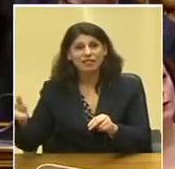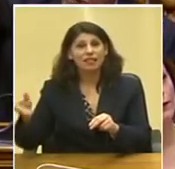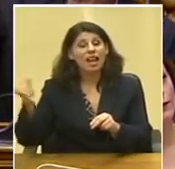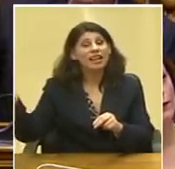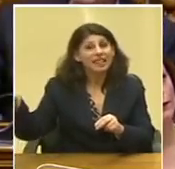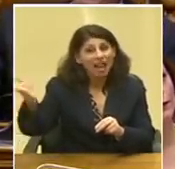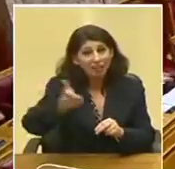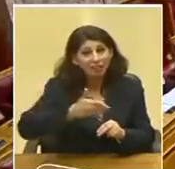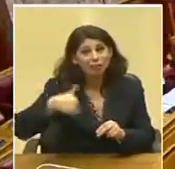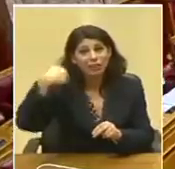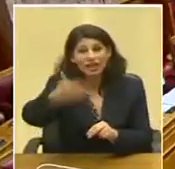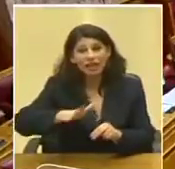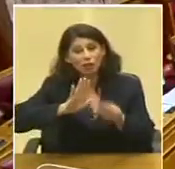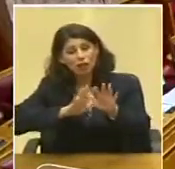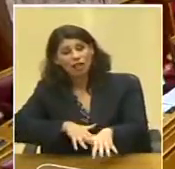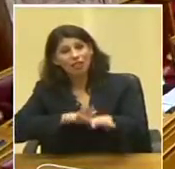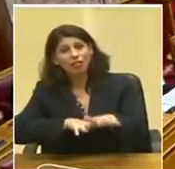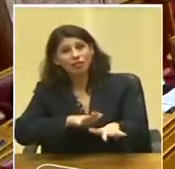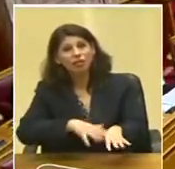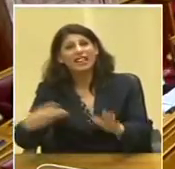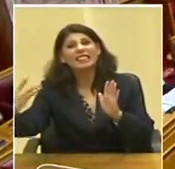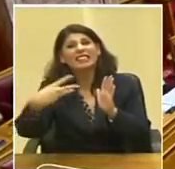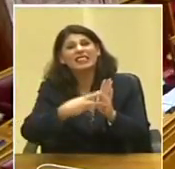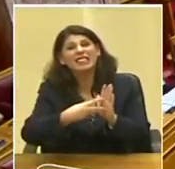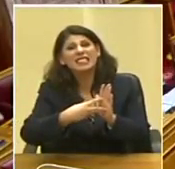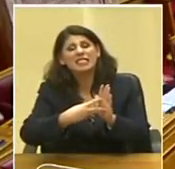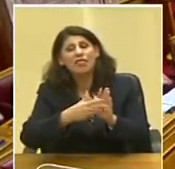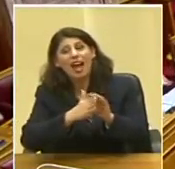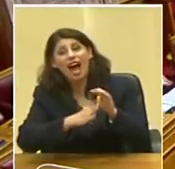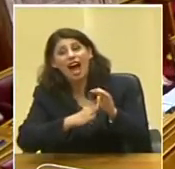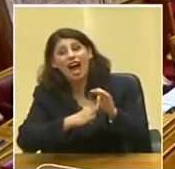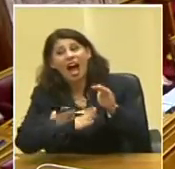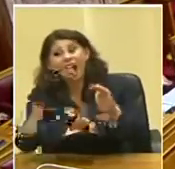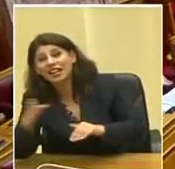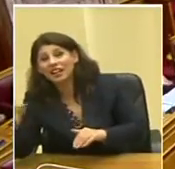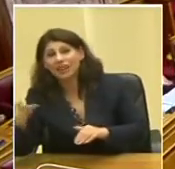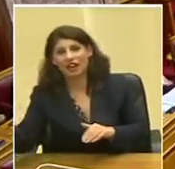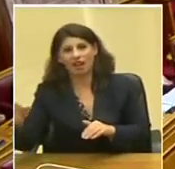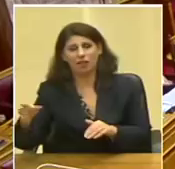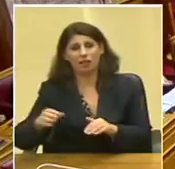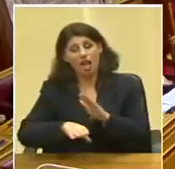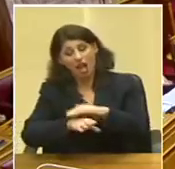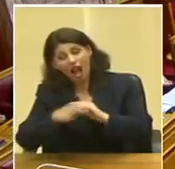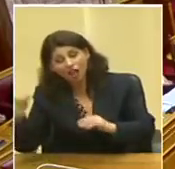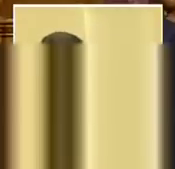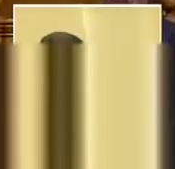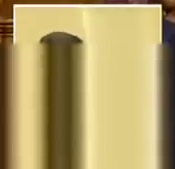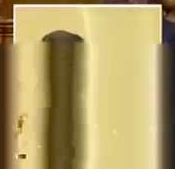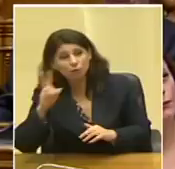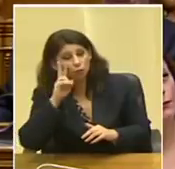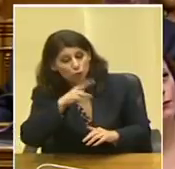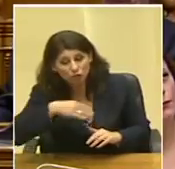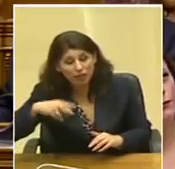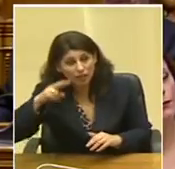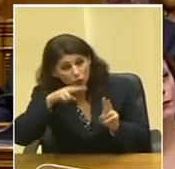οποίοι ήταν έξω να διαδηλώνουν ήταν 3.000 ακραίοι. Ακραίοι, ακροδεξοί, τους οποίους τους είδαμε όλοι